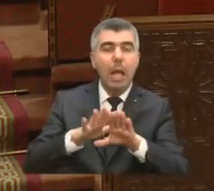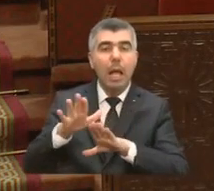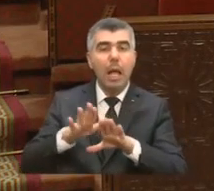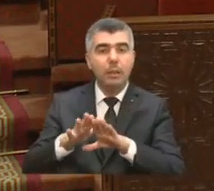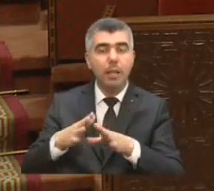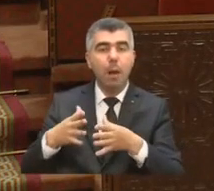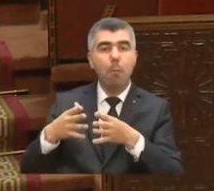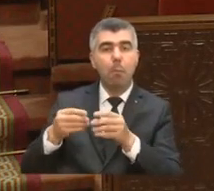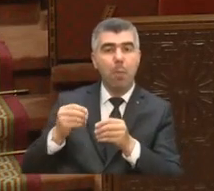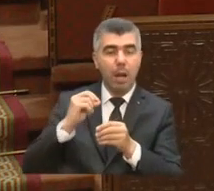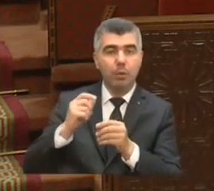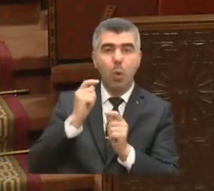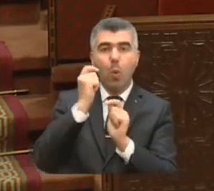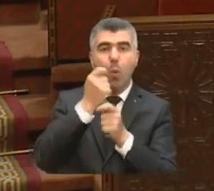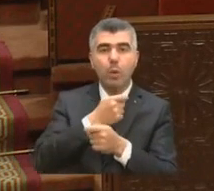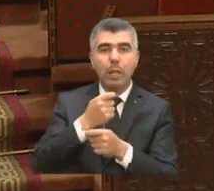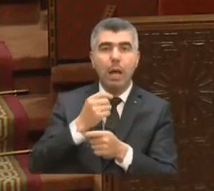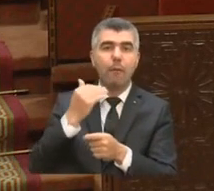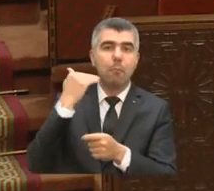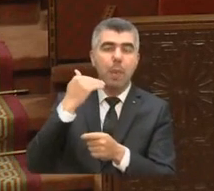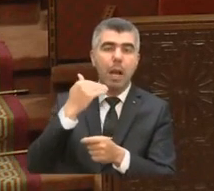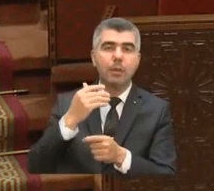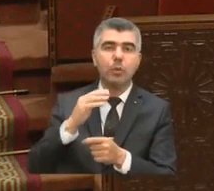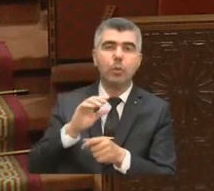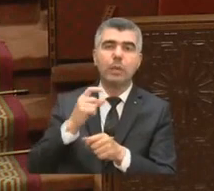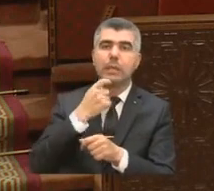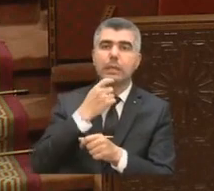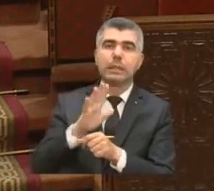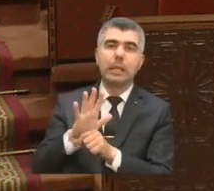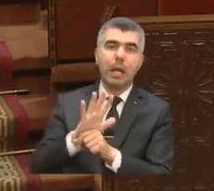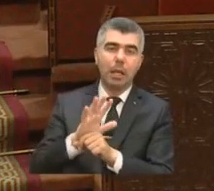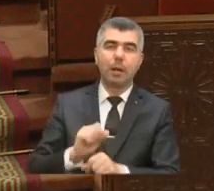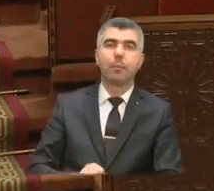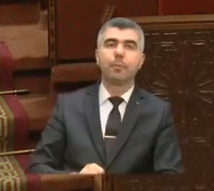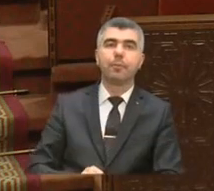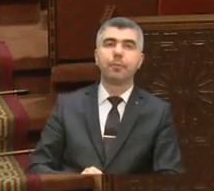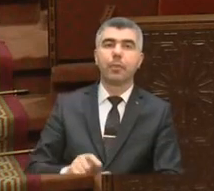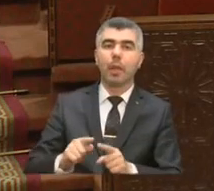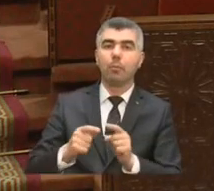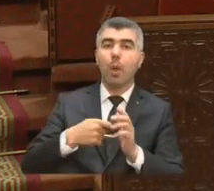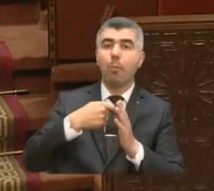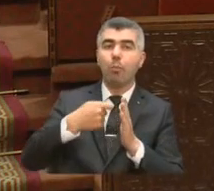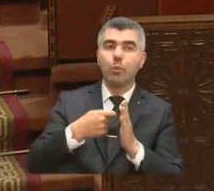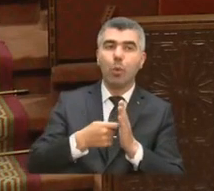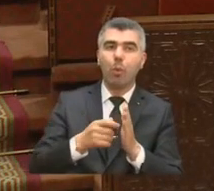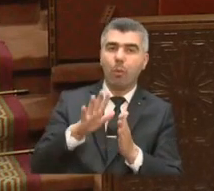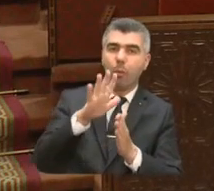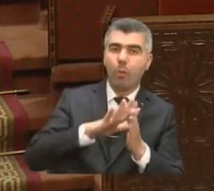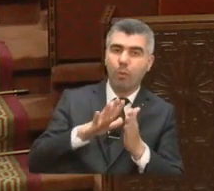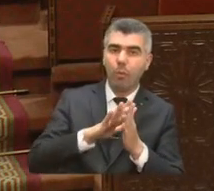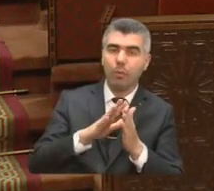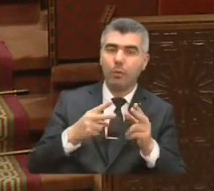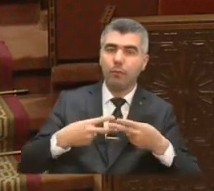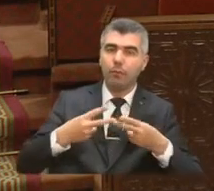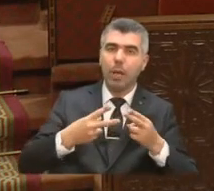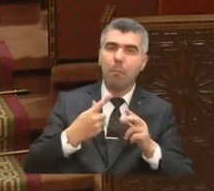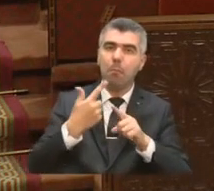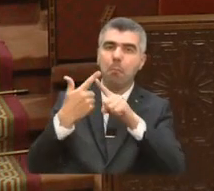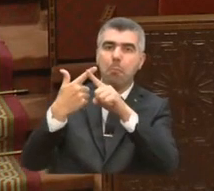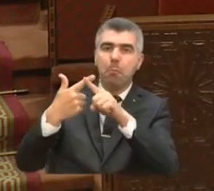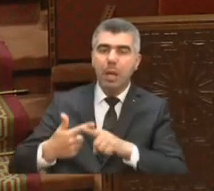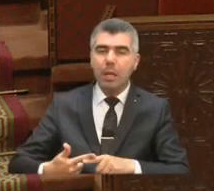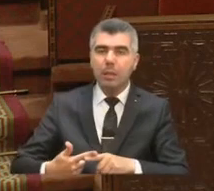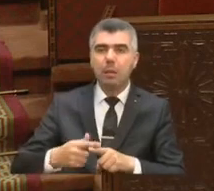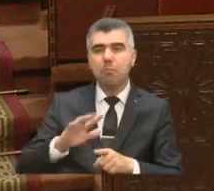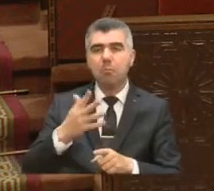عبر مراكش ثم ربط وجده عبر مكناس وفاس وتازه انجاز هذا المشروع او هاد المشاريع الكبرى تيطلب اعتمادات ماليه تقدر